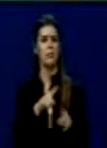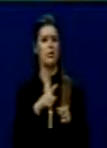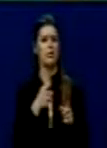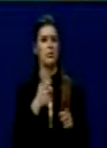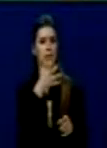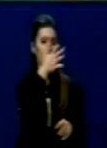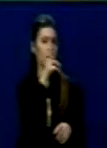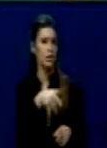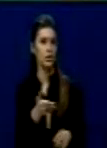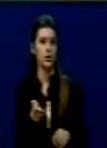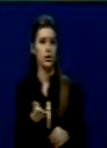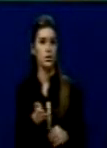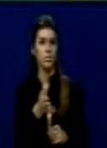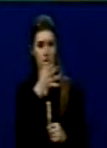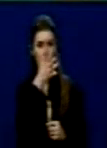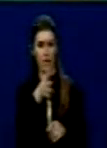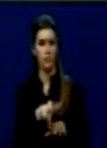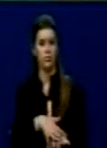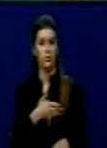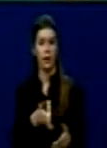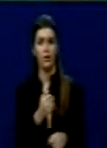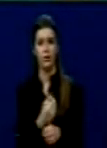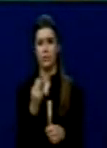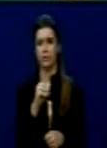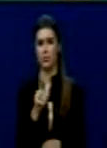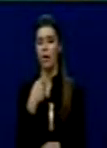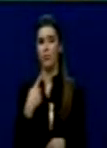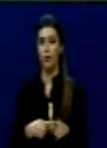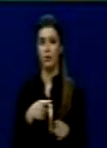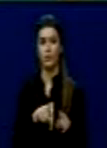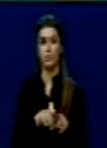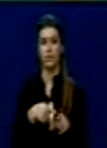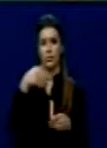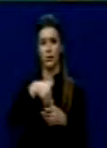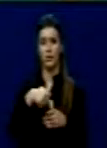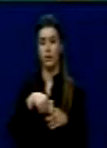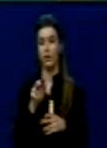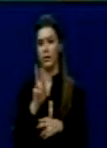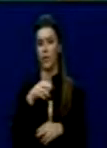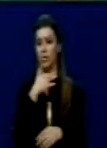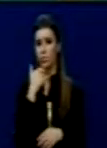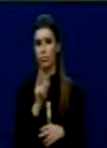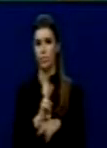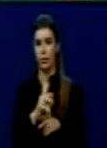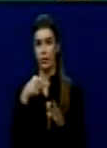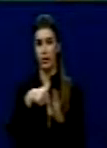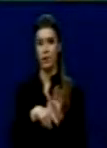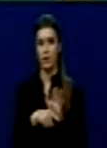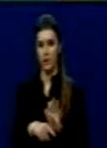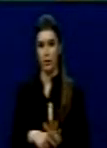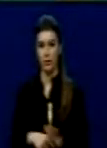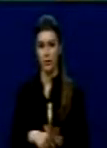debatit, keqpërdorimi I kuvendit, dhe në anën tjetër ka edhe shumë shere në rekomandimet që janë ndërzuar, për cilat do të flas pak më